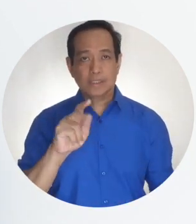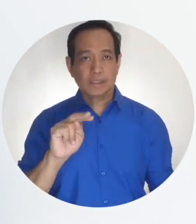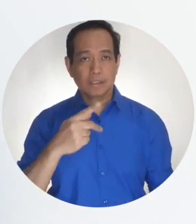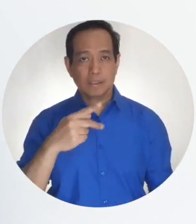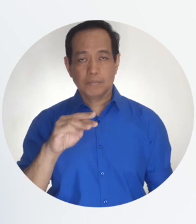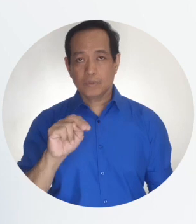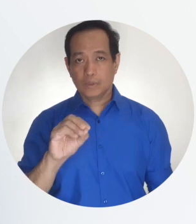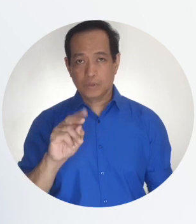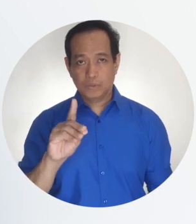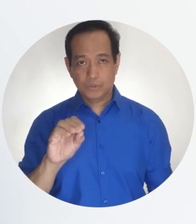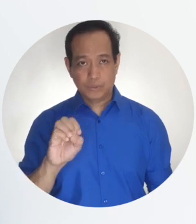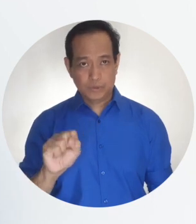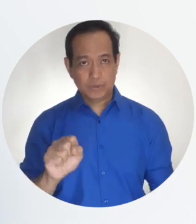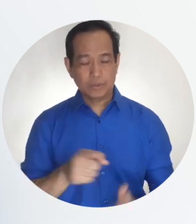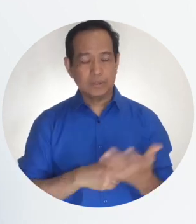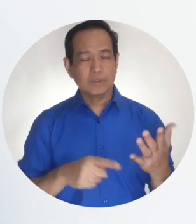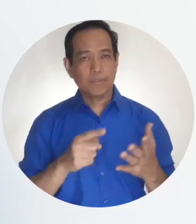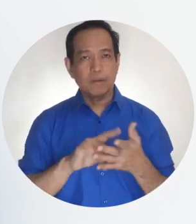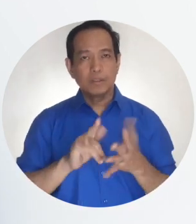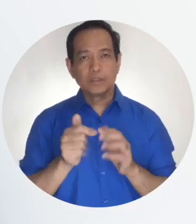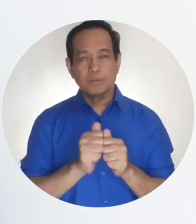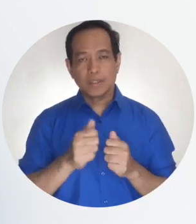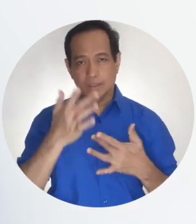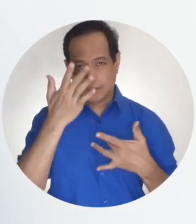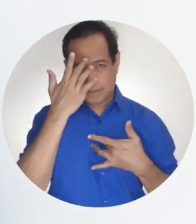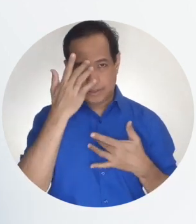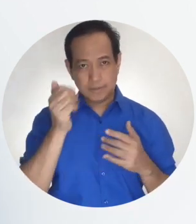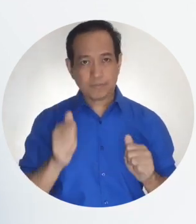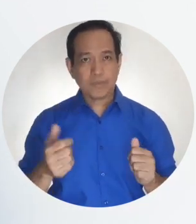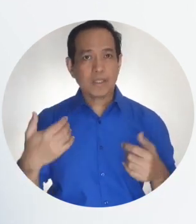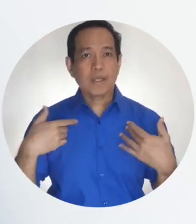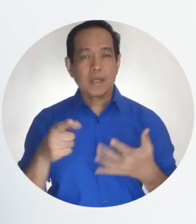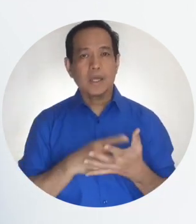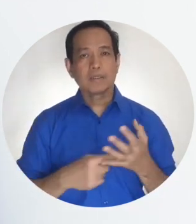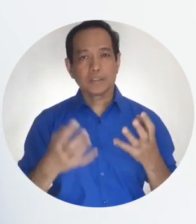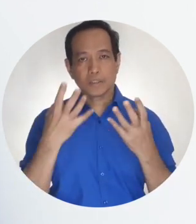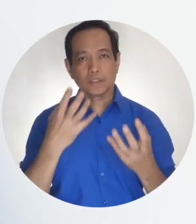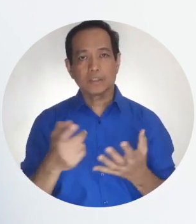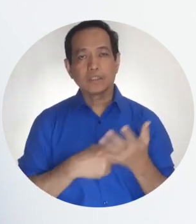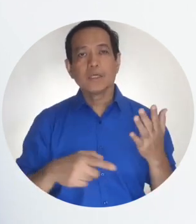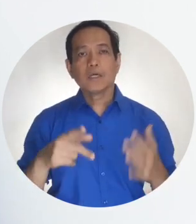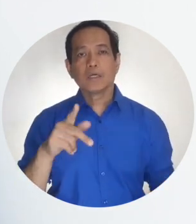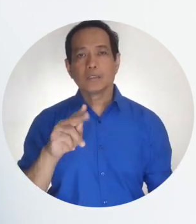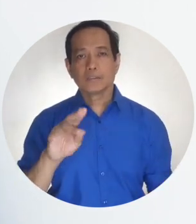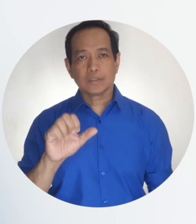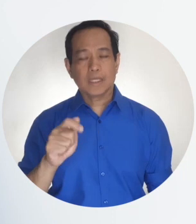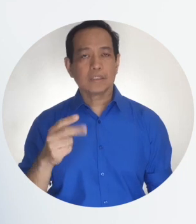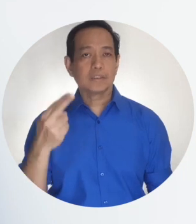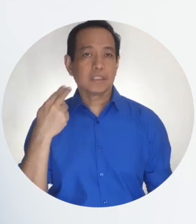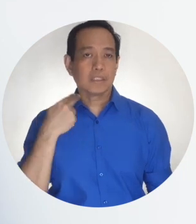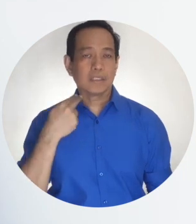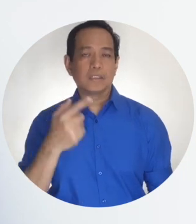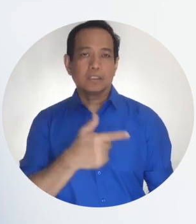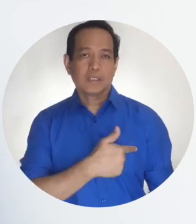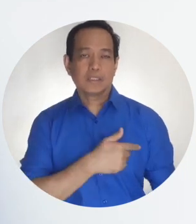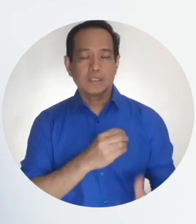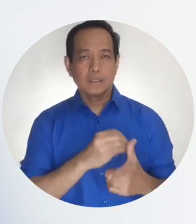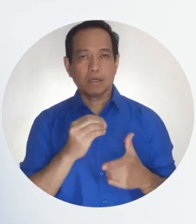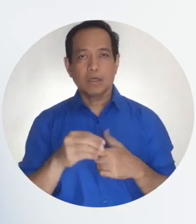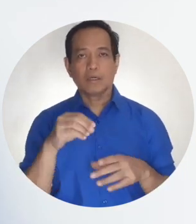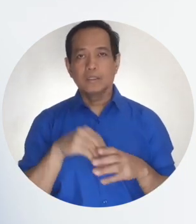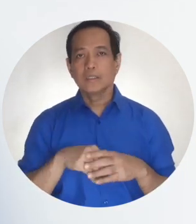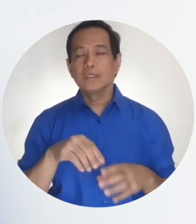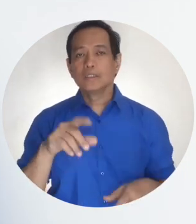kulani. Kadalasan, ang mga may sakit na ganito ay nagkakaroon ng pamamaga ng kulani sa